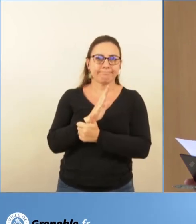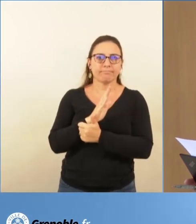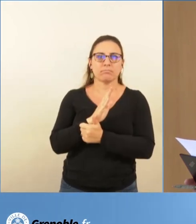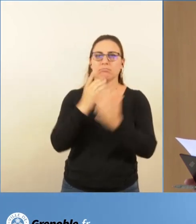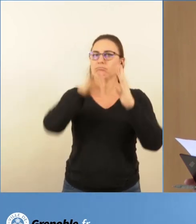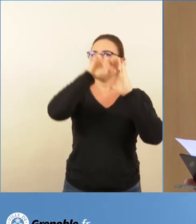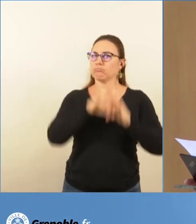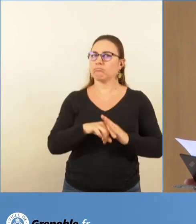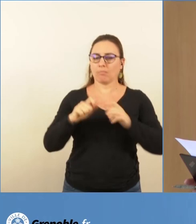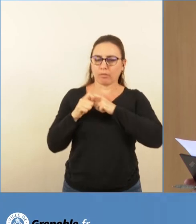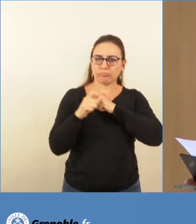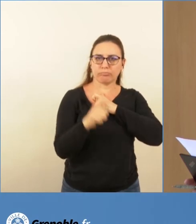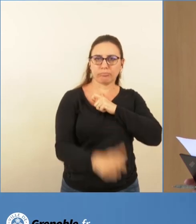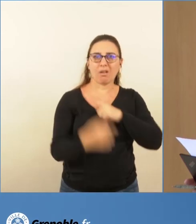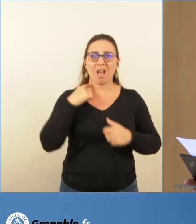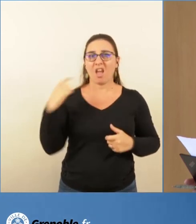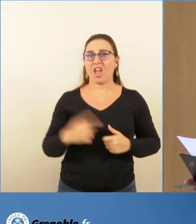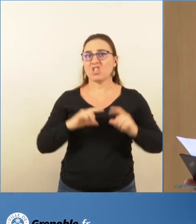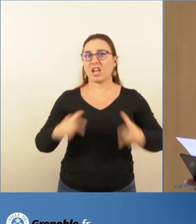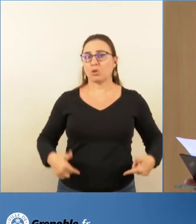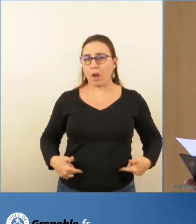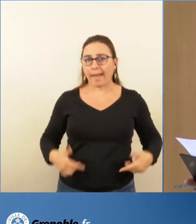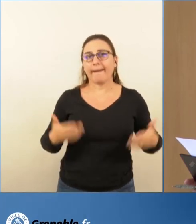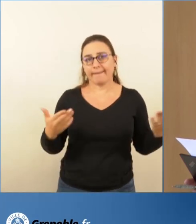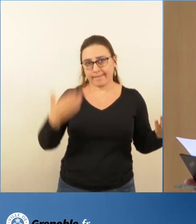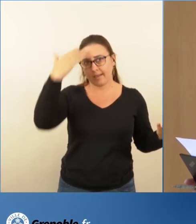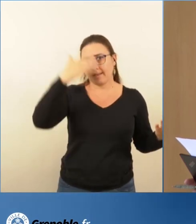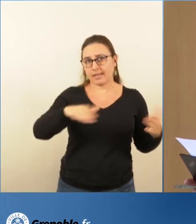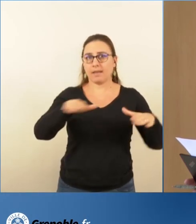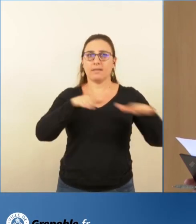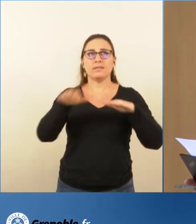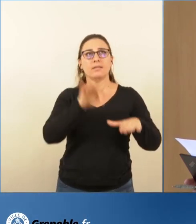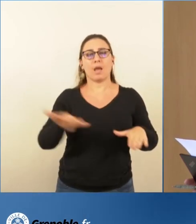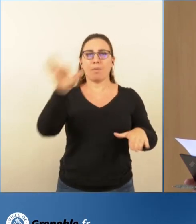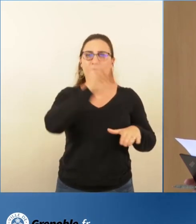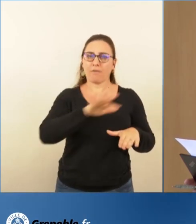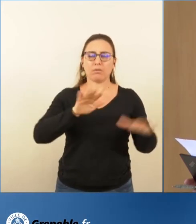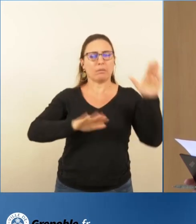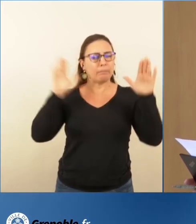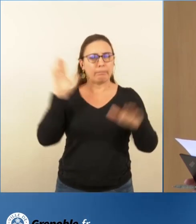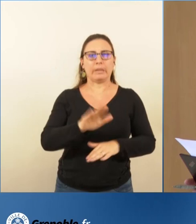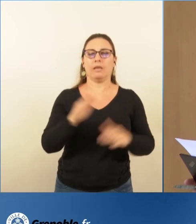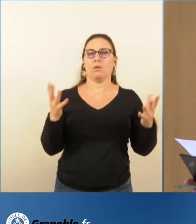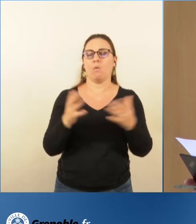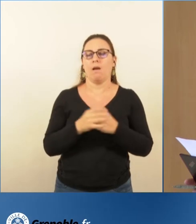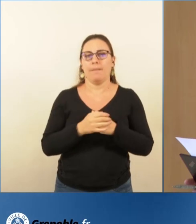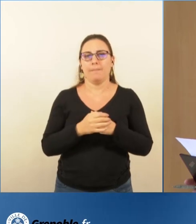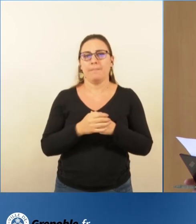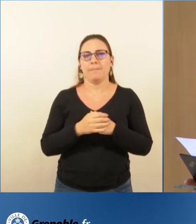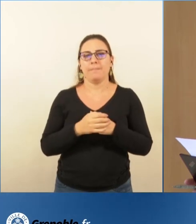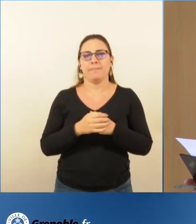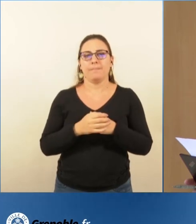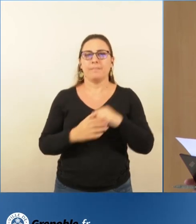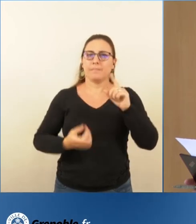concerne le processus de l'échec scolaire on sait que le système scolaire français c'est caractérise par une très forte importance